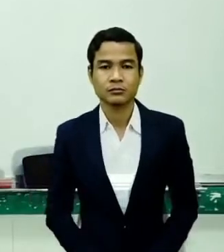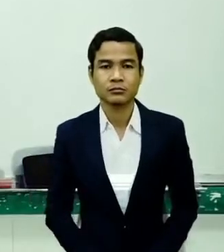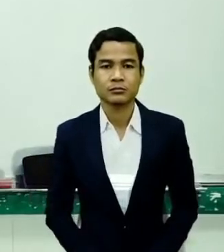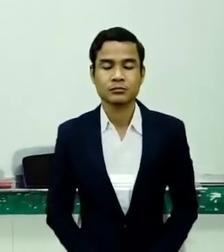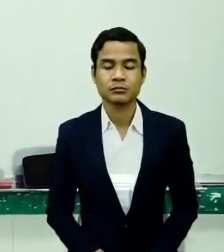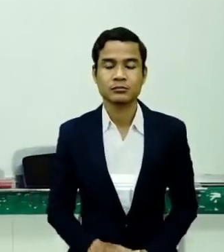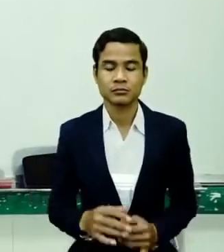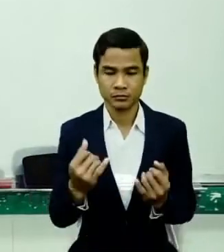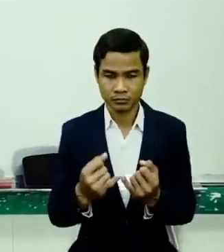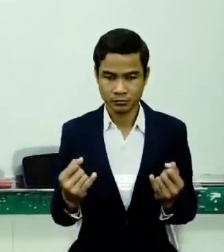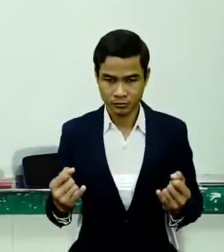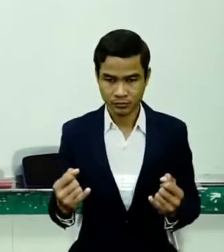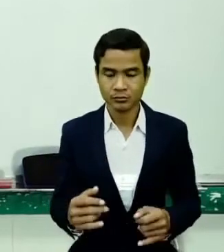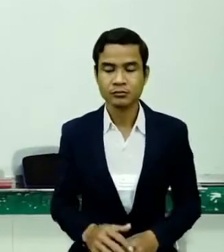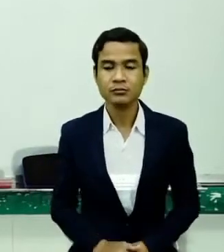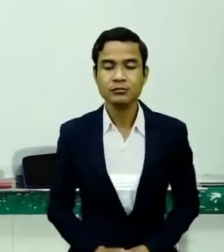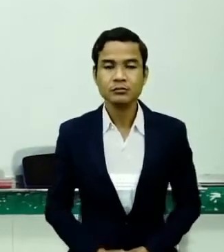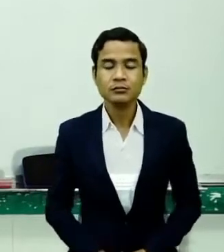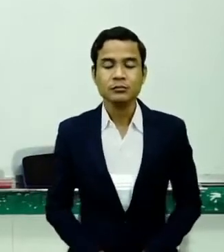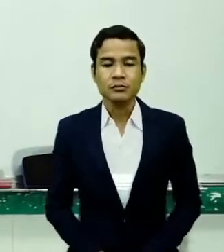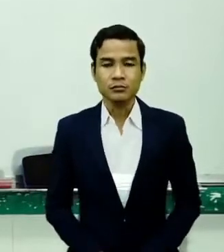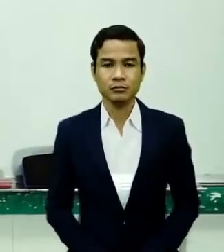កុមារ